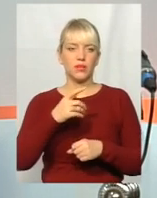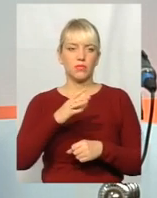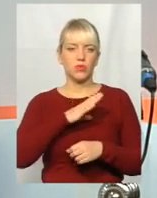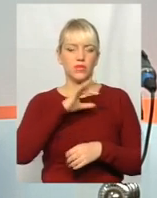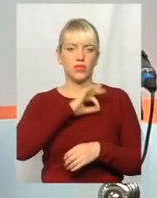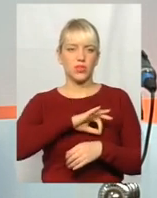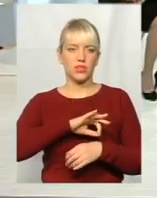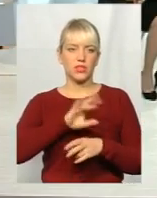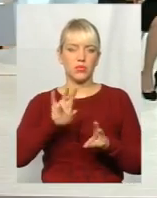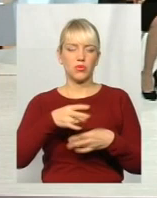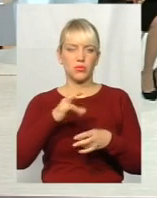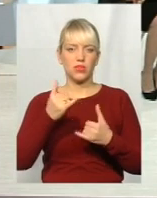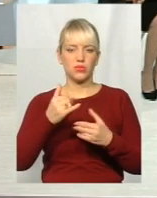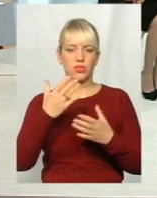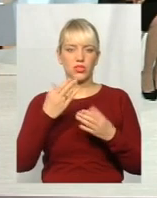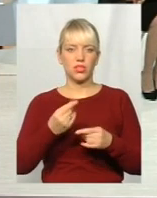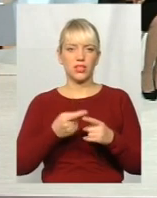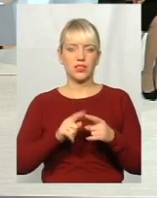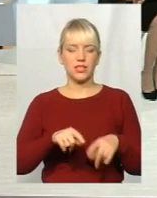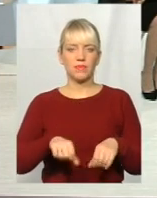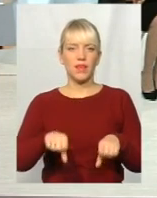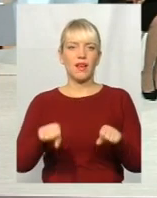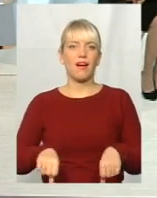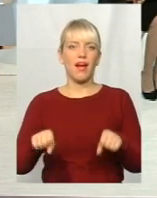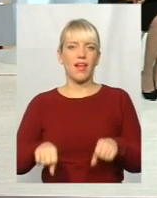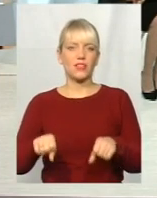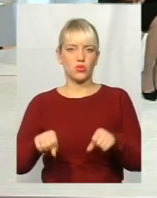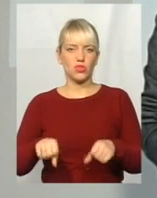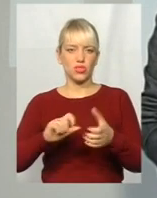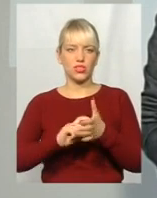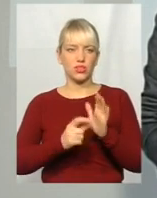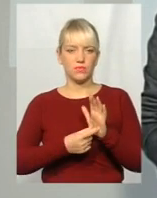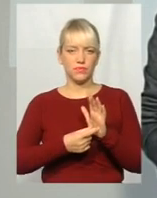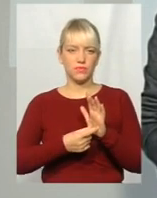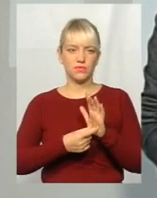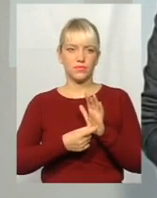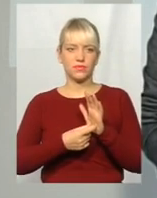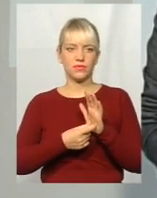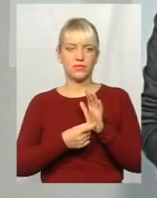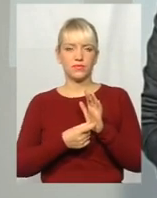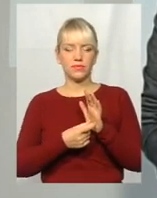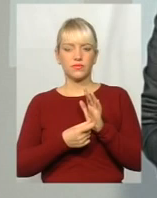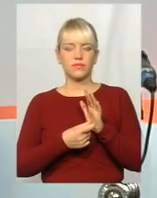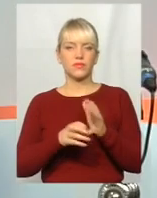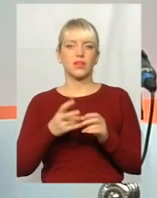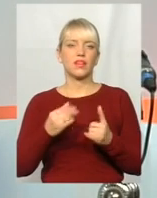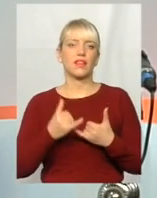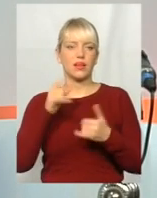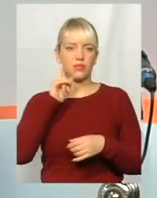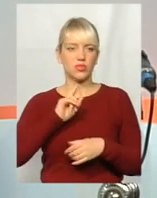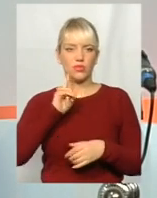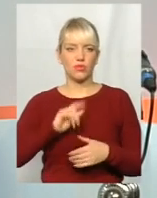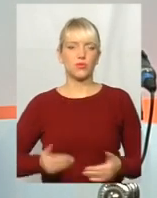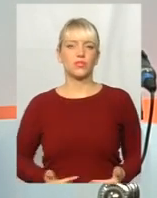не потрібно на сьогоднішній день людям. Це колясочні, і так, були пристосовані для тимчасового проживання. Те, що